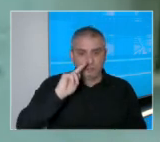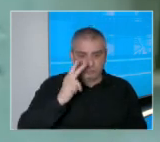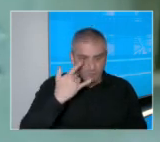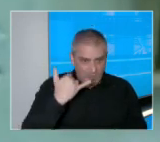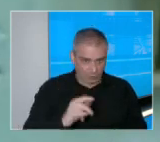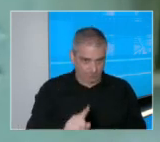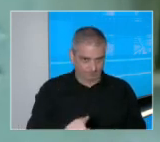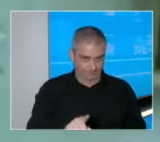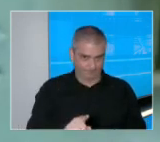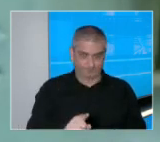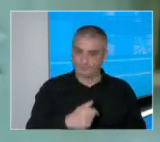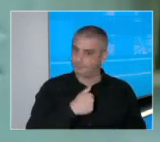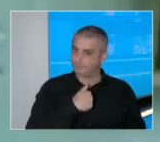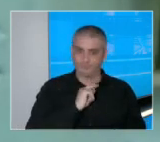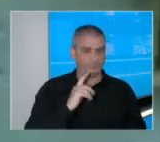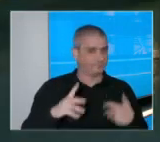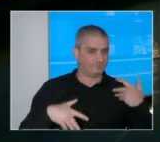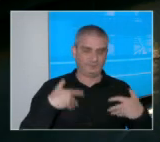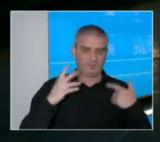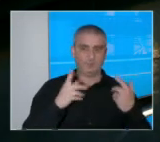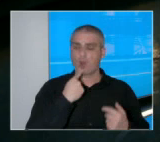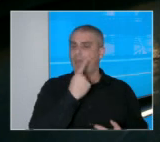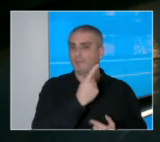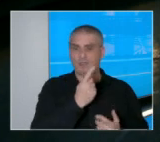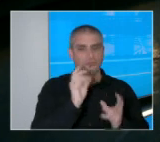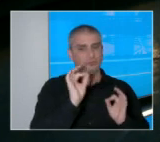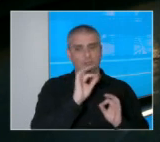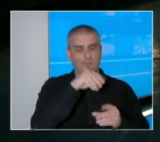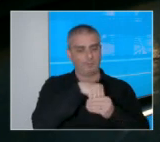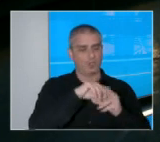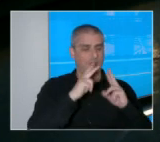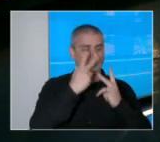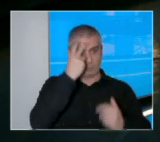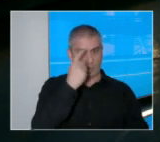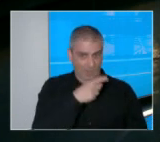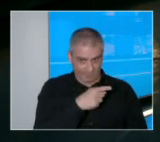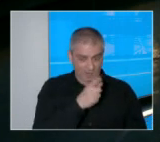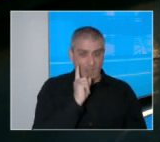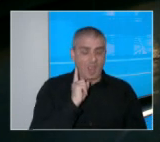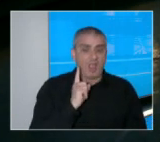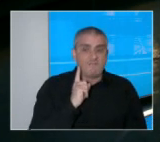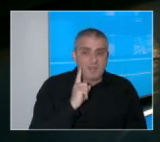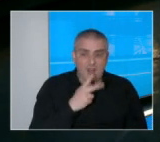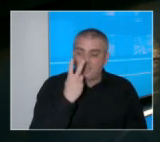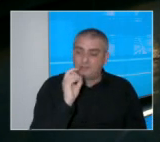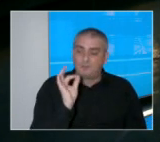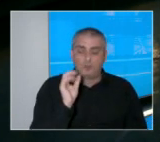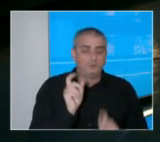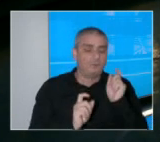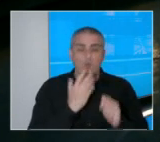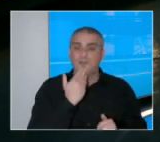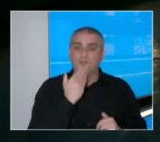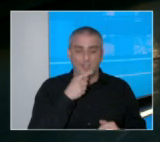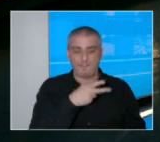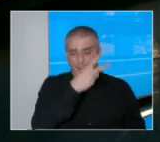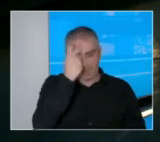היום שוב. אני לא מתלהב מכל אמירה של איזשהו מישהו בציבור הערבי. אבל 20% מאוכלוסיית ישראל